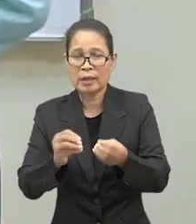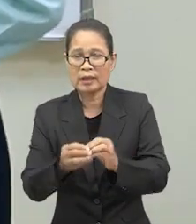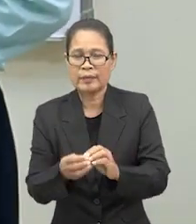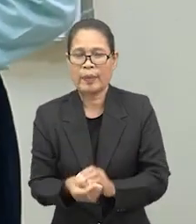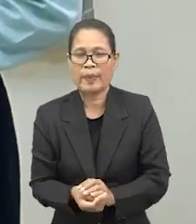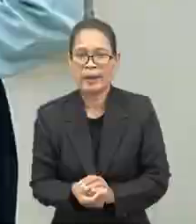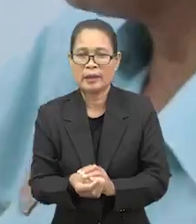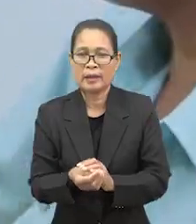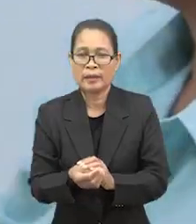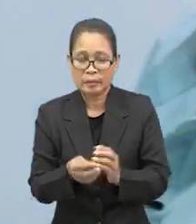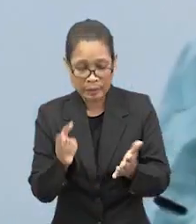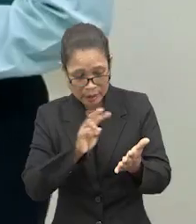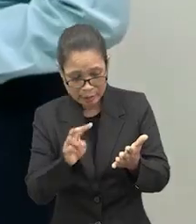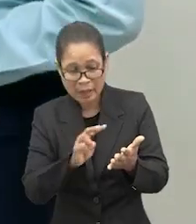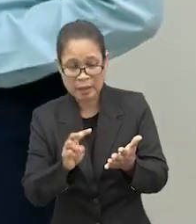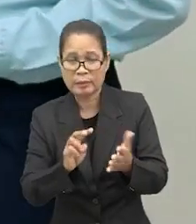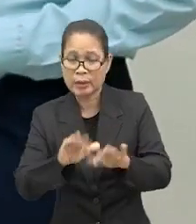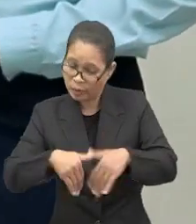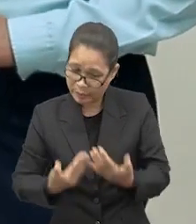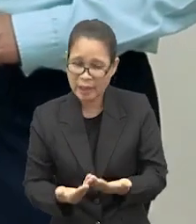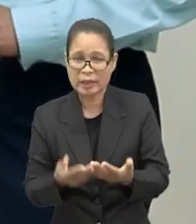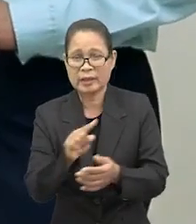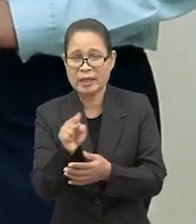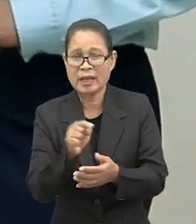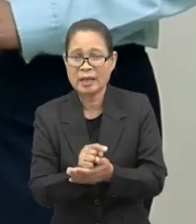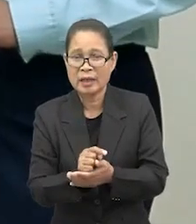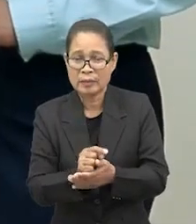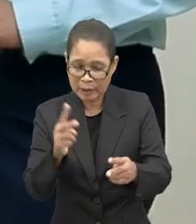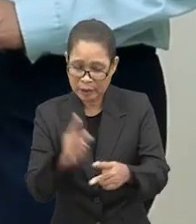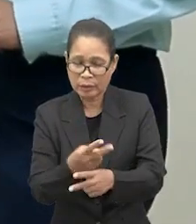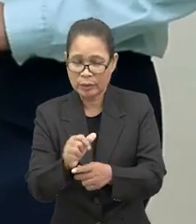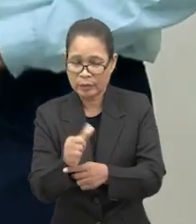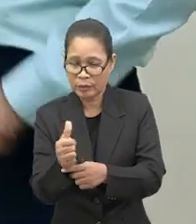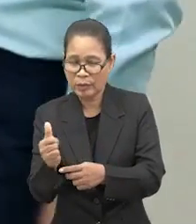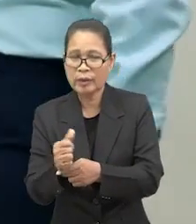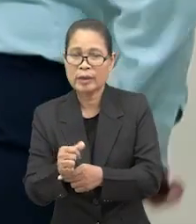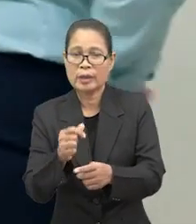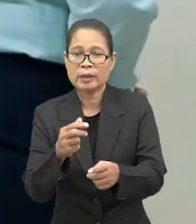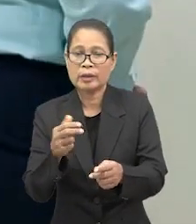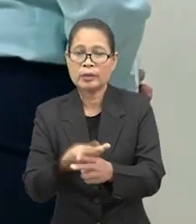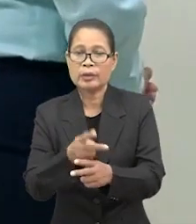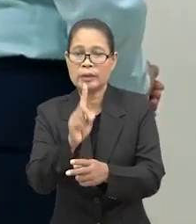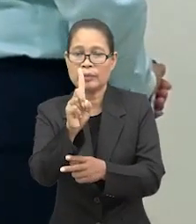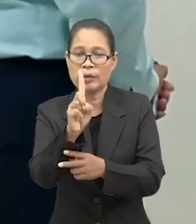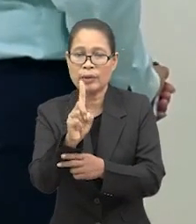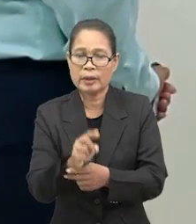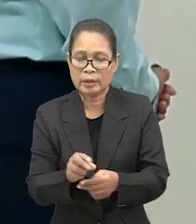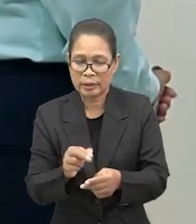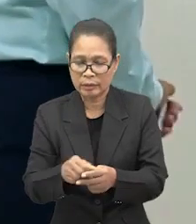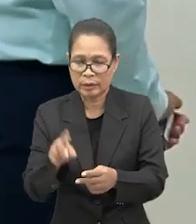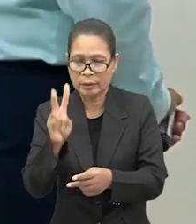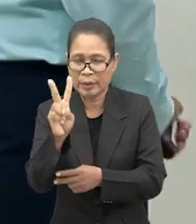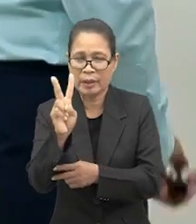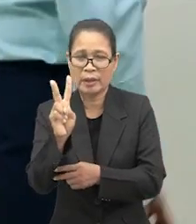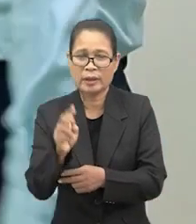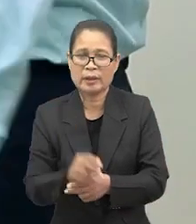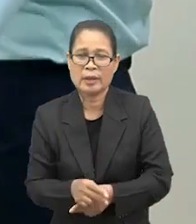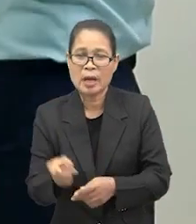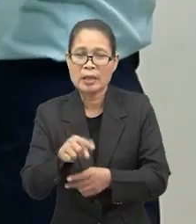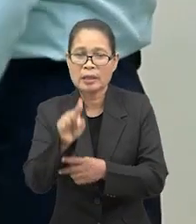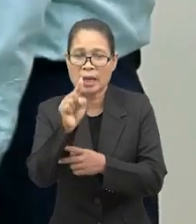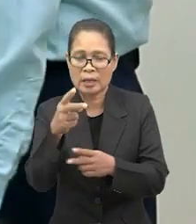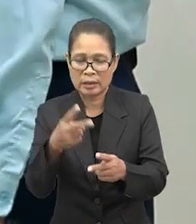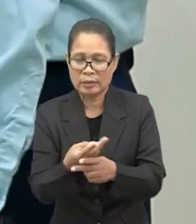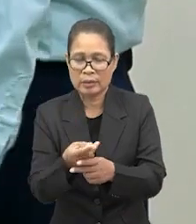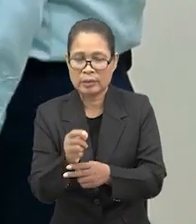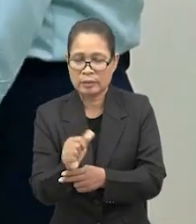lệ ca bị nứt mưa là bạc lệ tay dương mưa chẳng mệt chà con mưa tua đi mùi đi mùi tua thì mùi